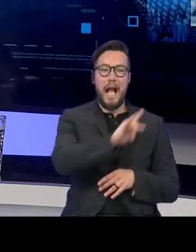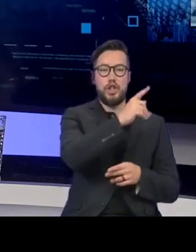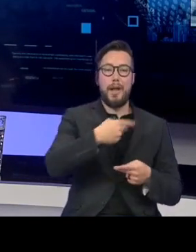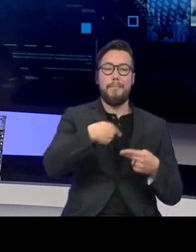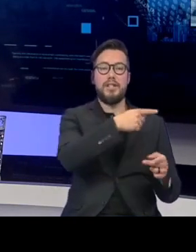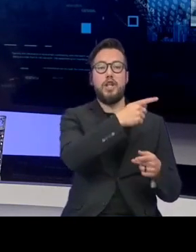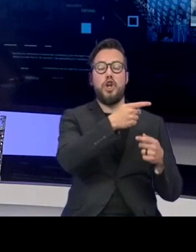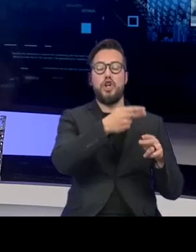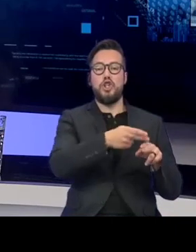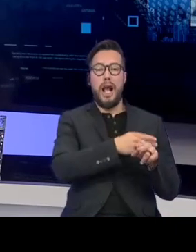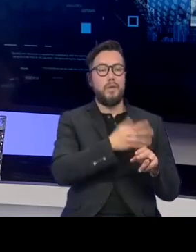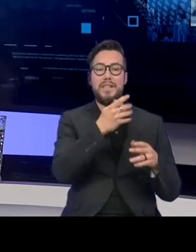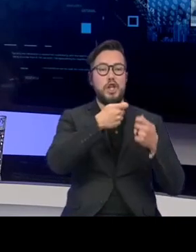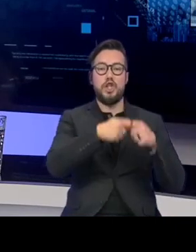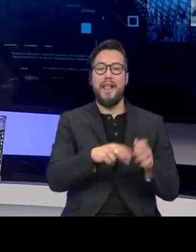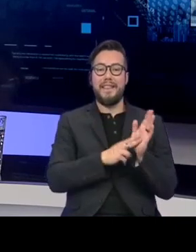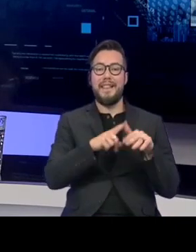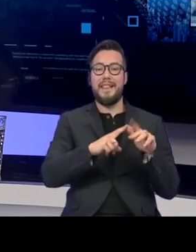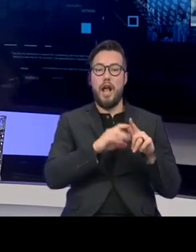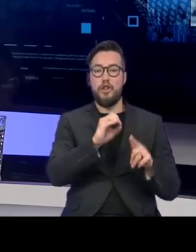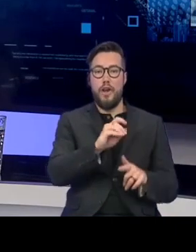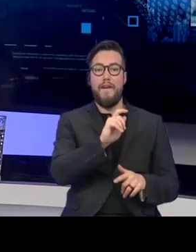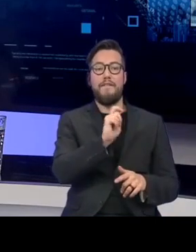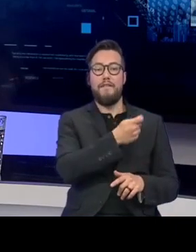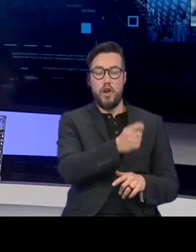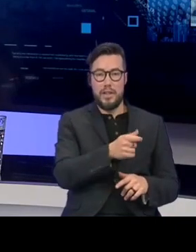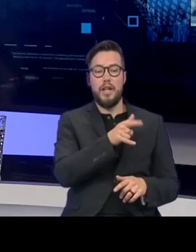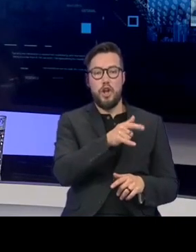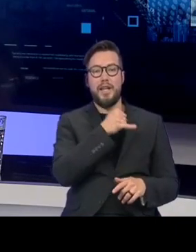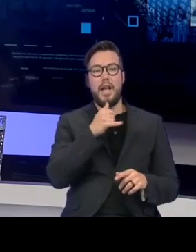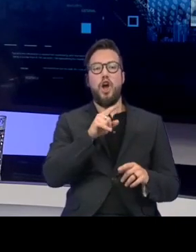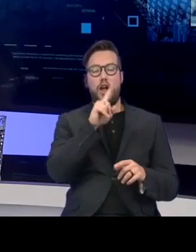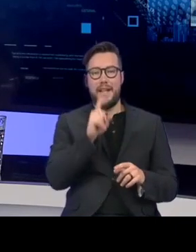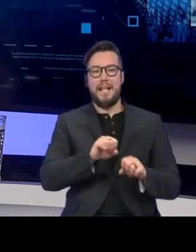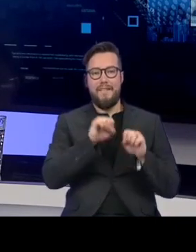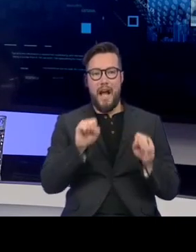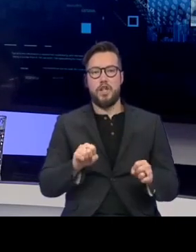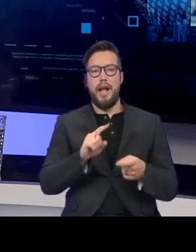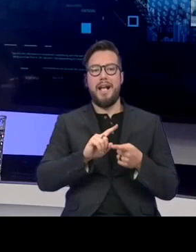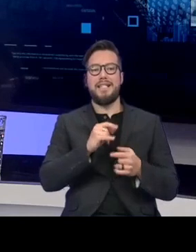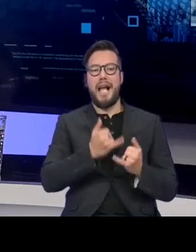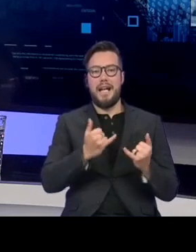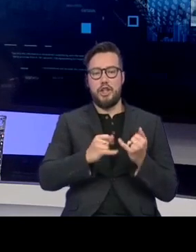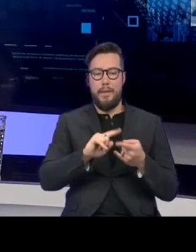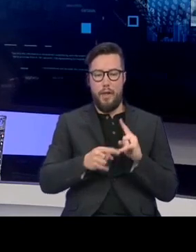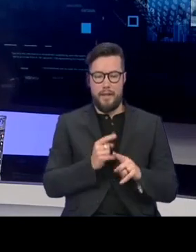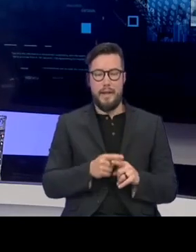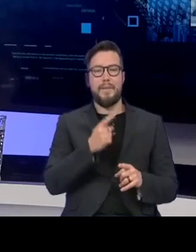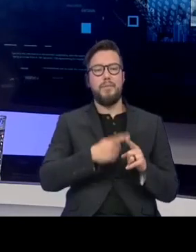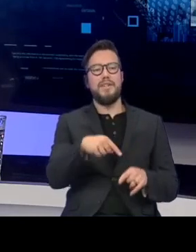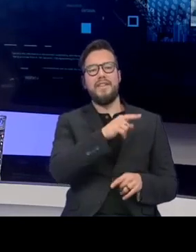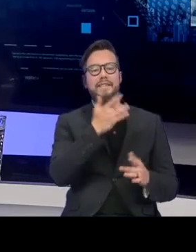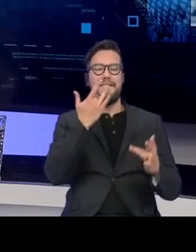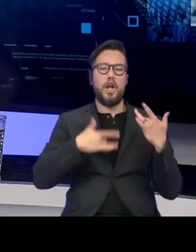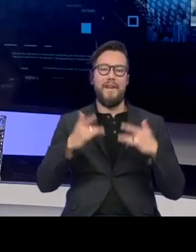ktorá nie je členským štátom NATO a je vo vojne, je otázkou zásadnej zahraničnej politiky. A potom ste sa vyhovárali na to, že ste